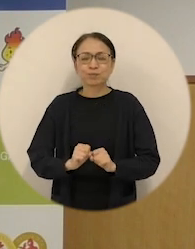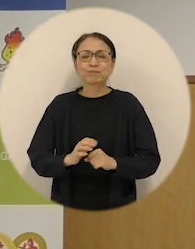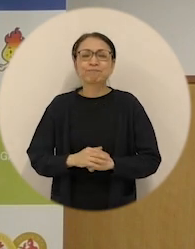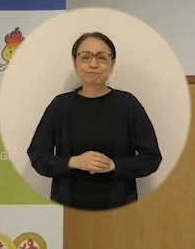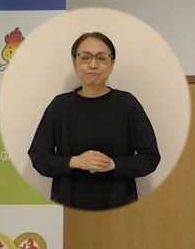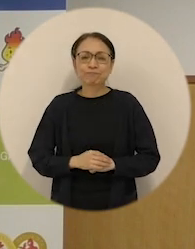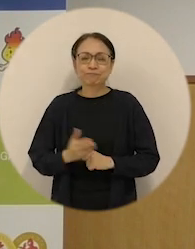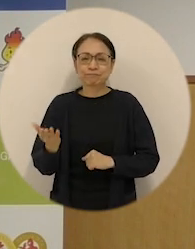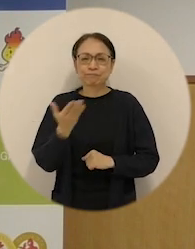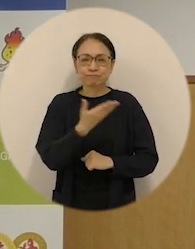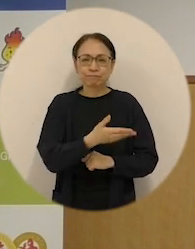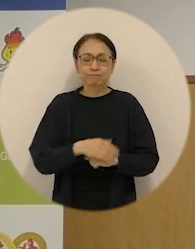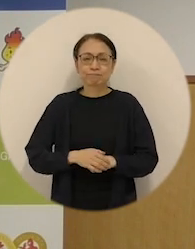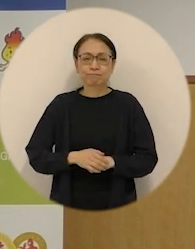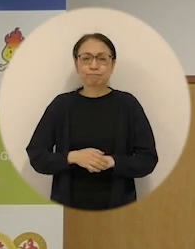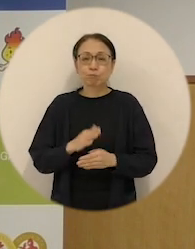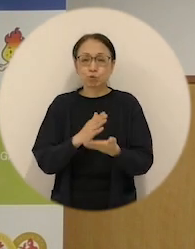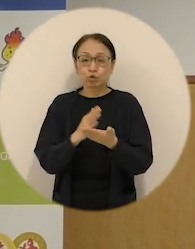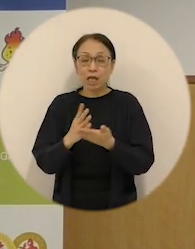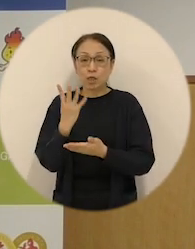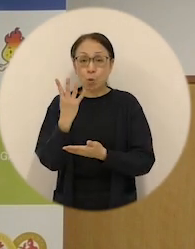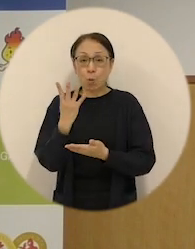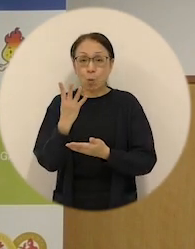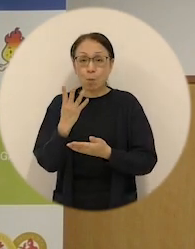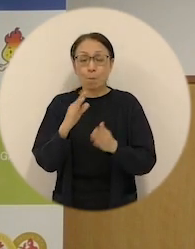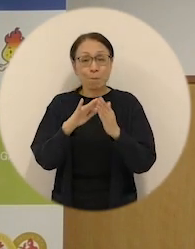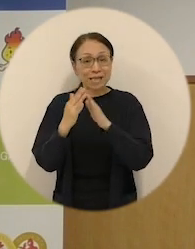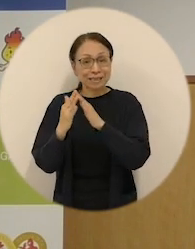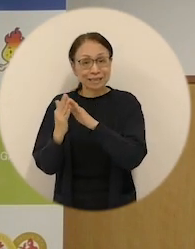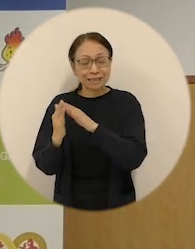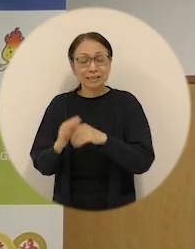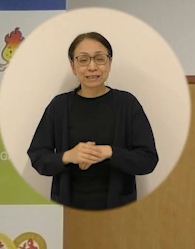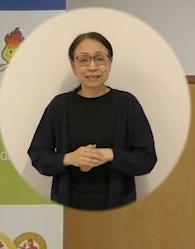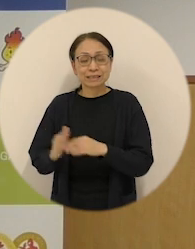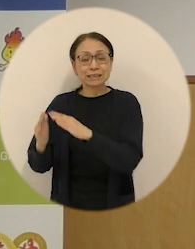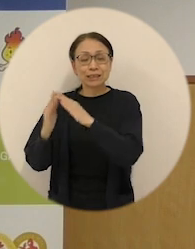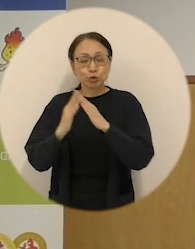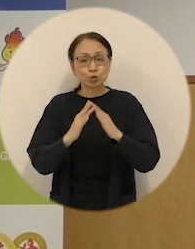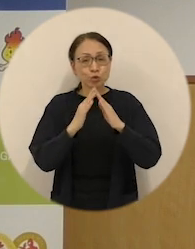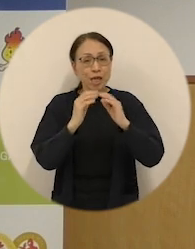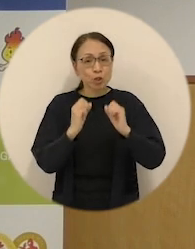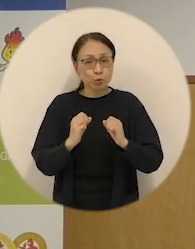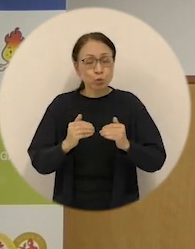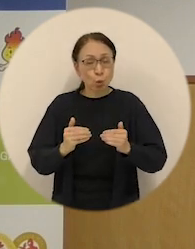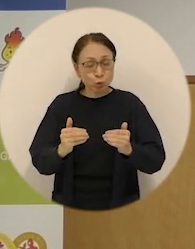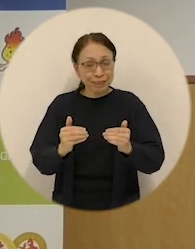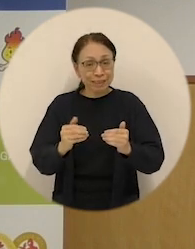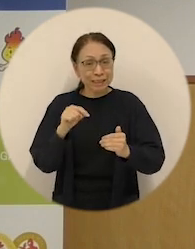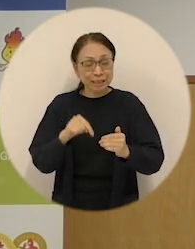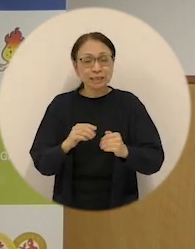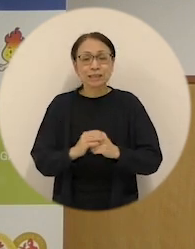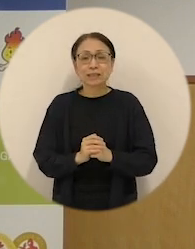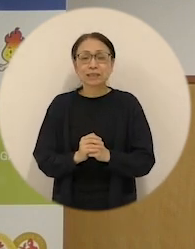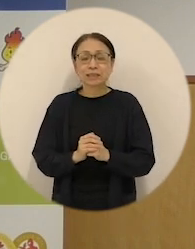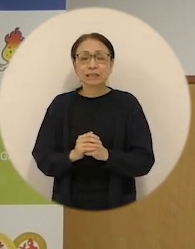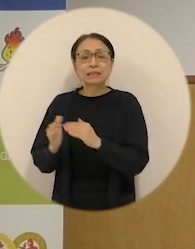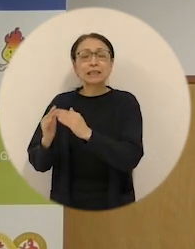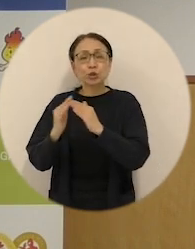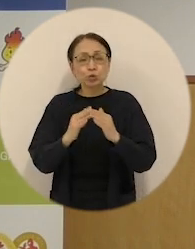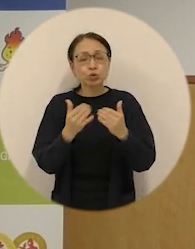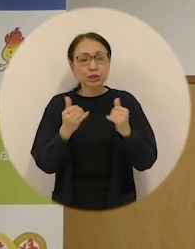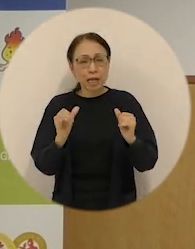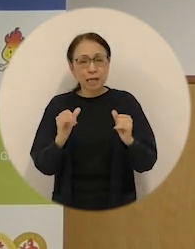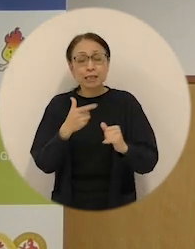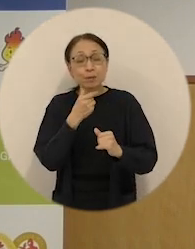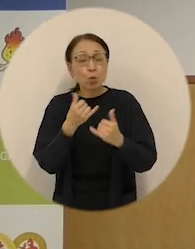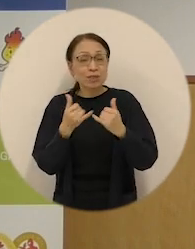に分野4、町でありますが、移住定住促進事業では移住希望者を対象と